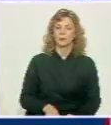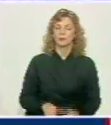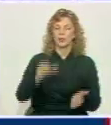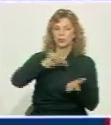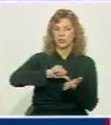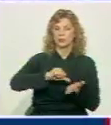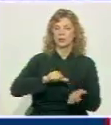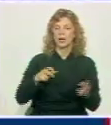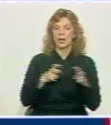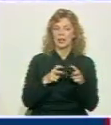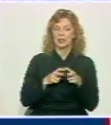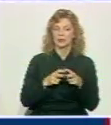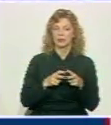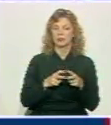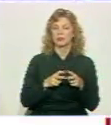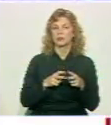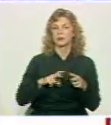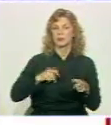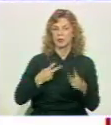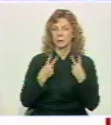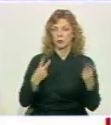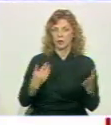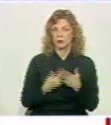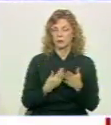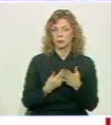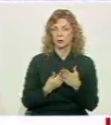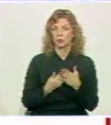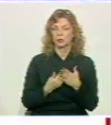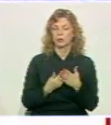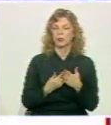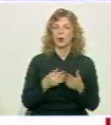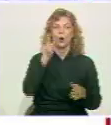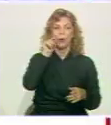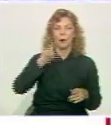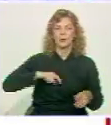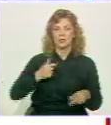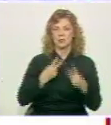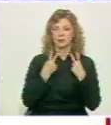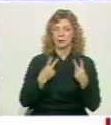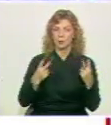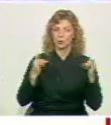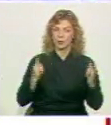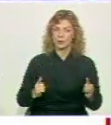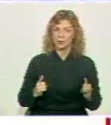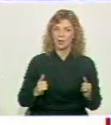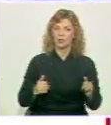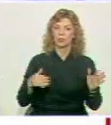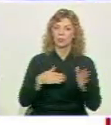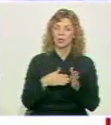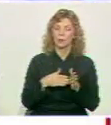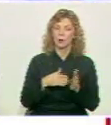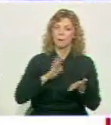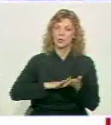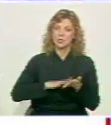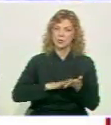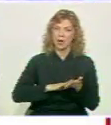atât managementul, dar mai ales oamenilor. Resursa umană în hidroelectrica trebuie